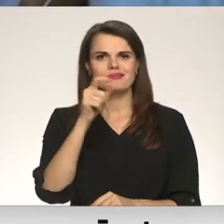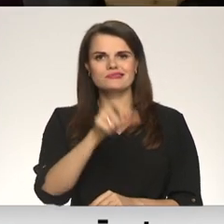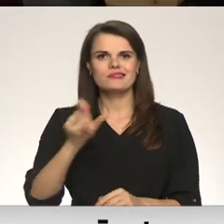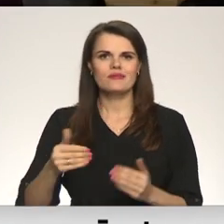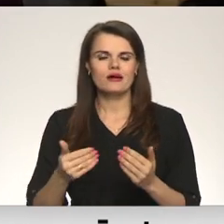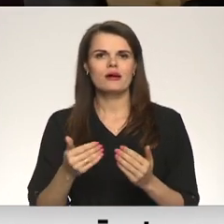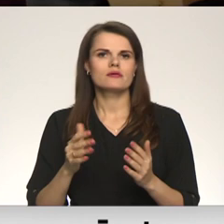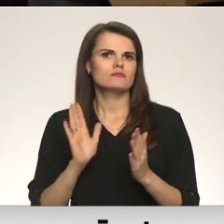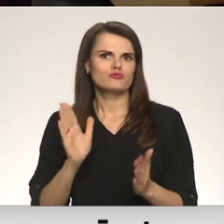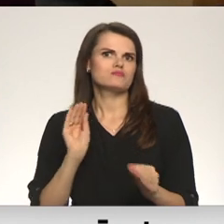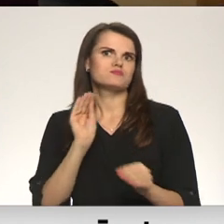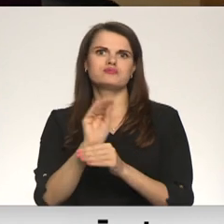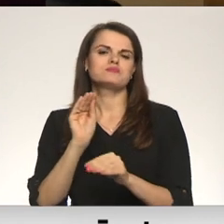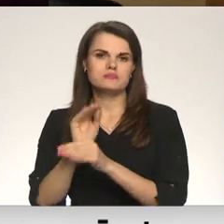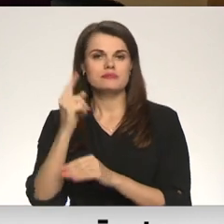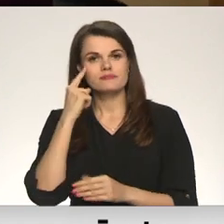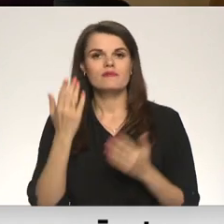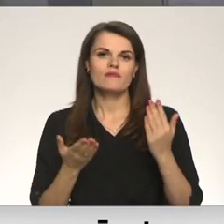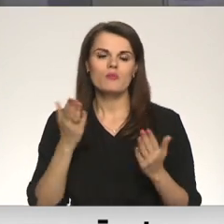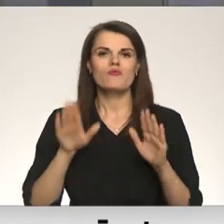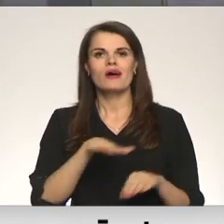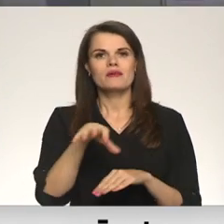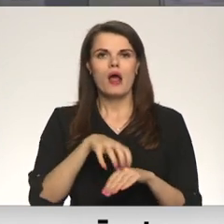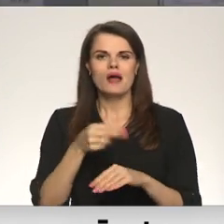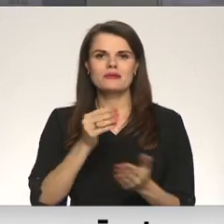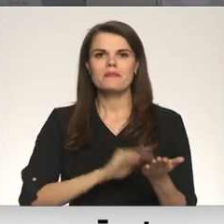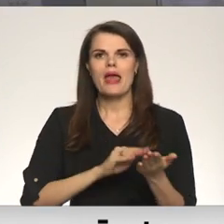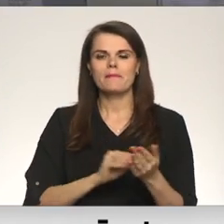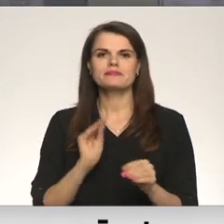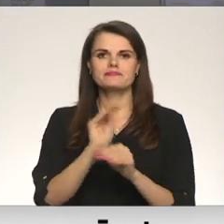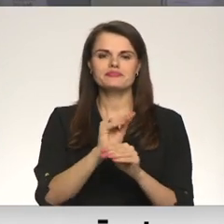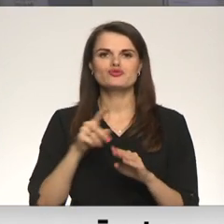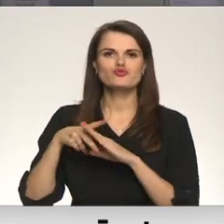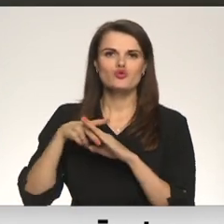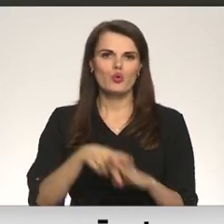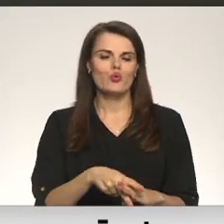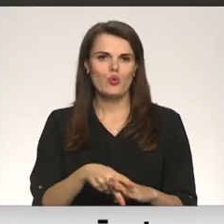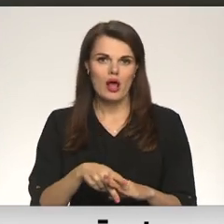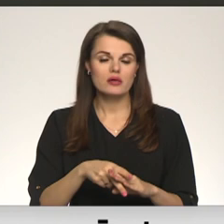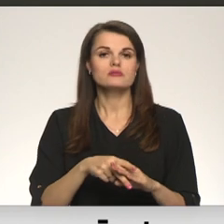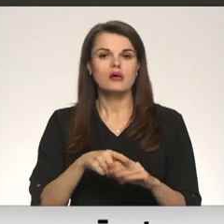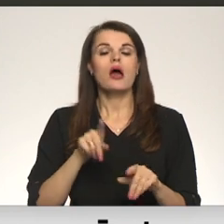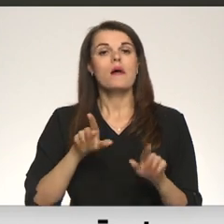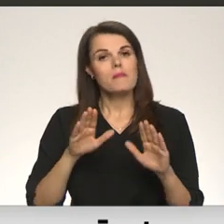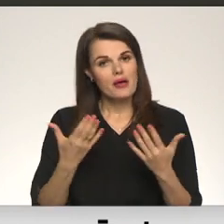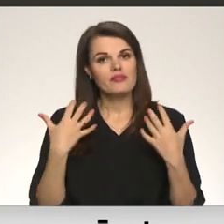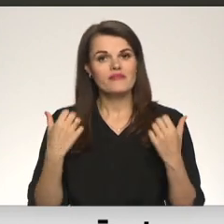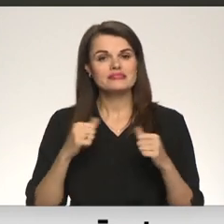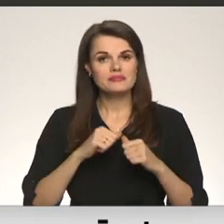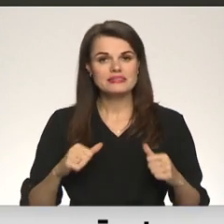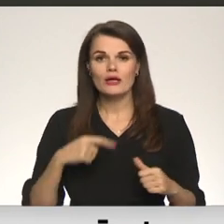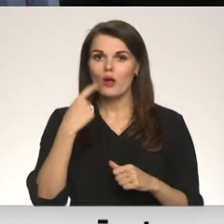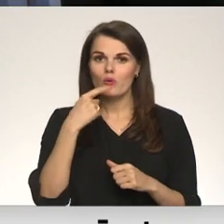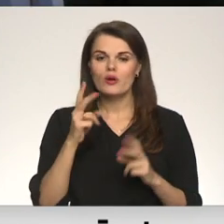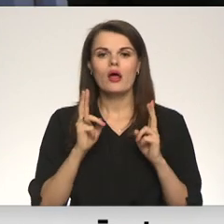pieauguma gadījumā valsts varētu ģimenes ārstus motivēt ar piemaksām par slodzes palielināšanos. Vienlaikus NVD norāda, ka